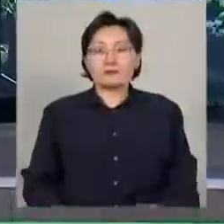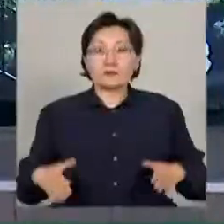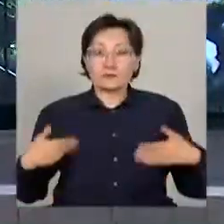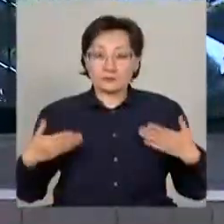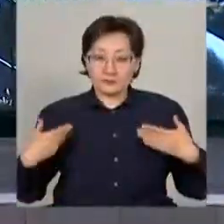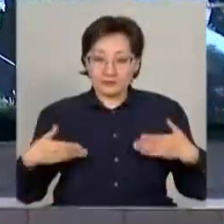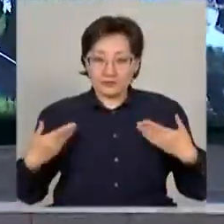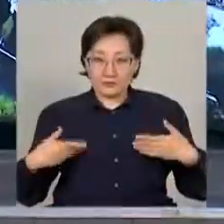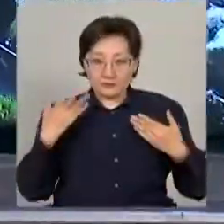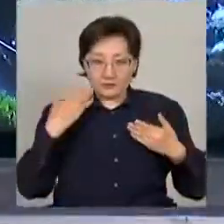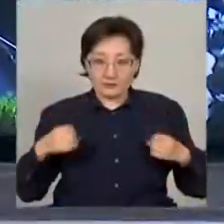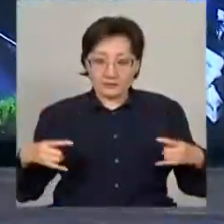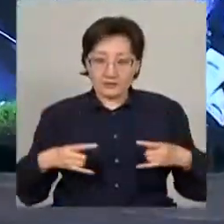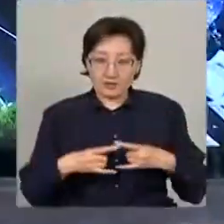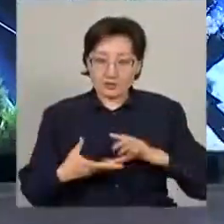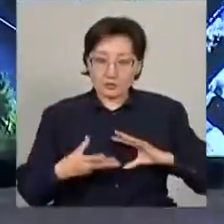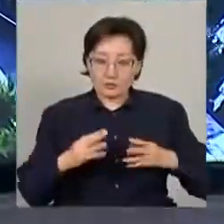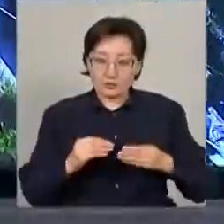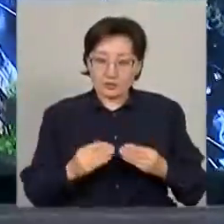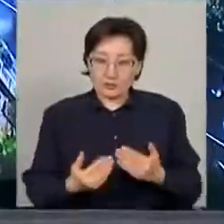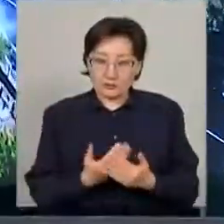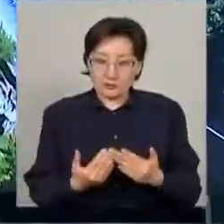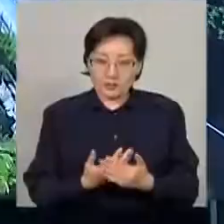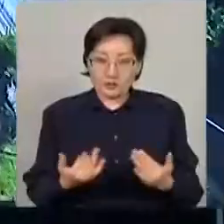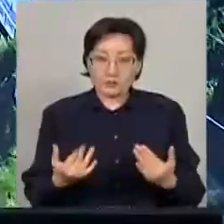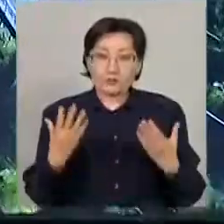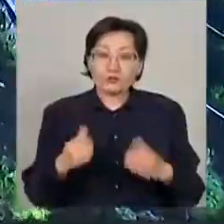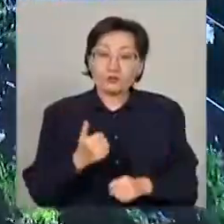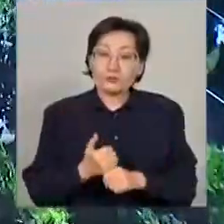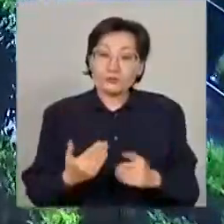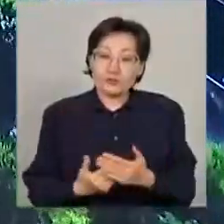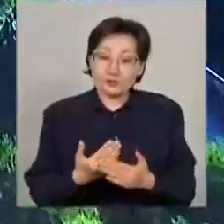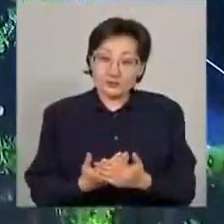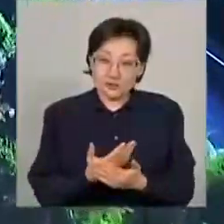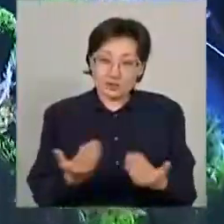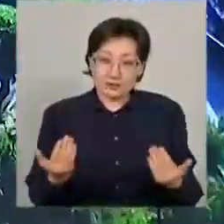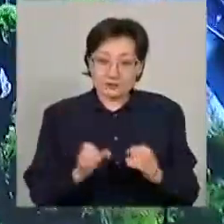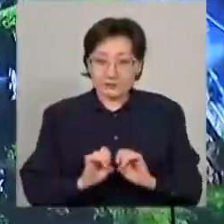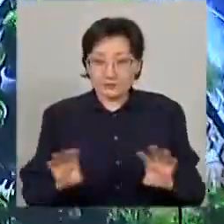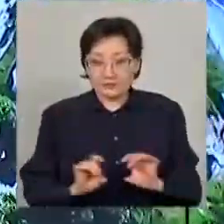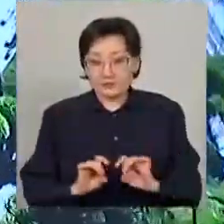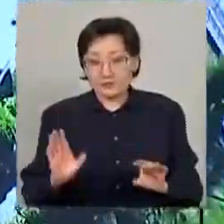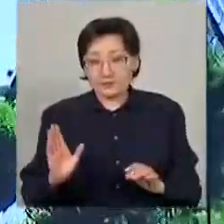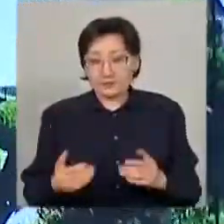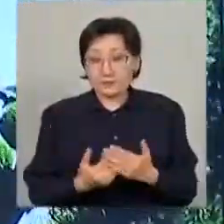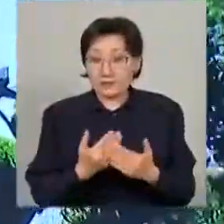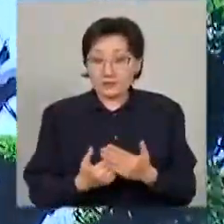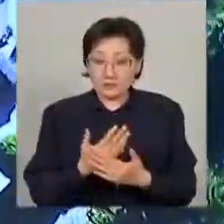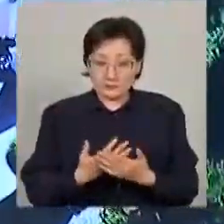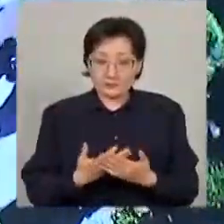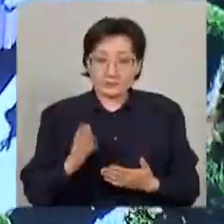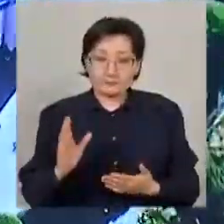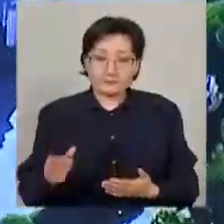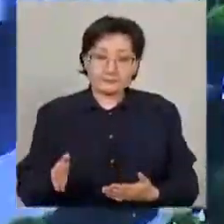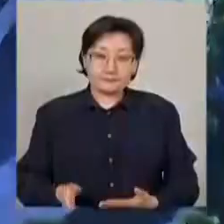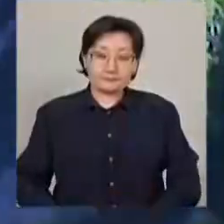Ассаламу алейкум, ардақты әлеумет, эфирде қорытынды жаңалықтар. Студияда мен Әлібек Шынтемір, және әріптесім Бұлбұл Қаунырқызы. Алдымен